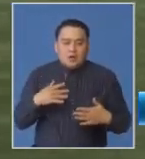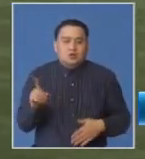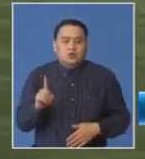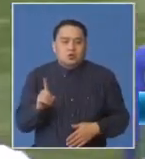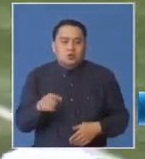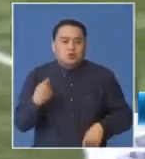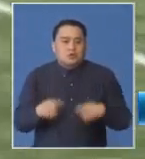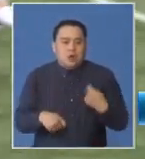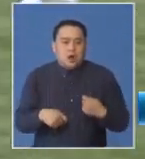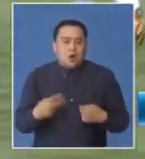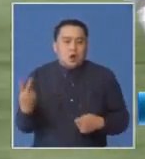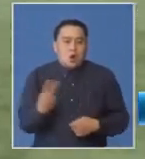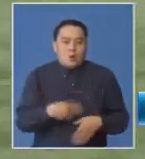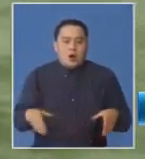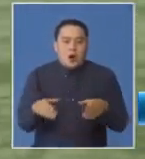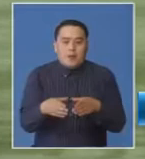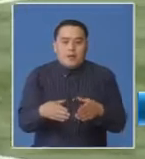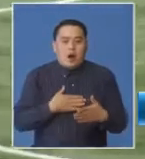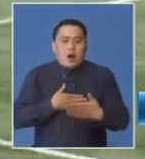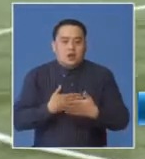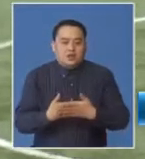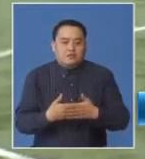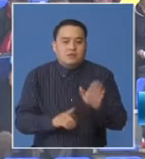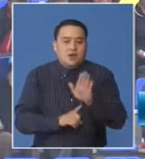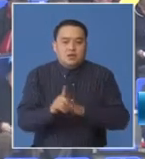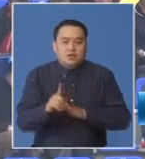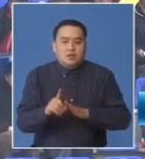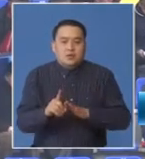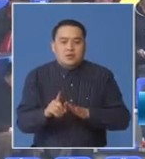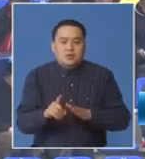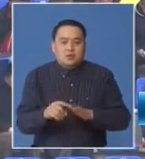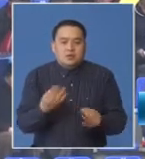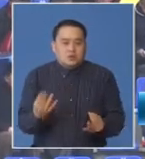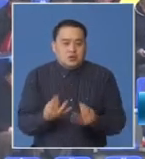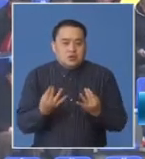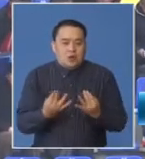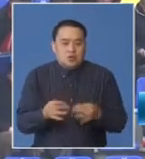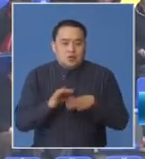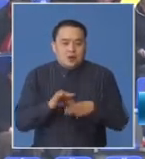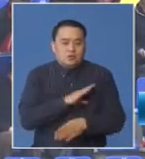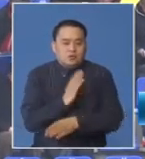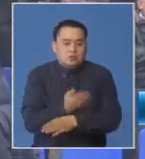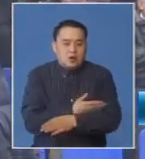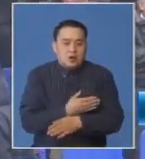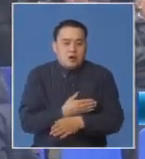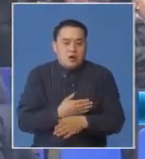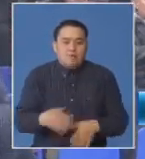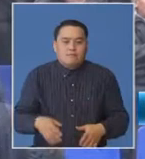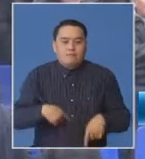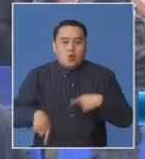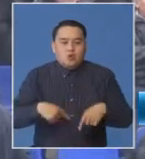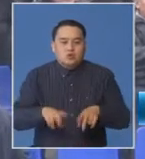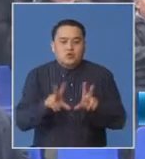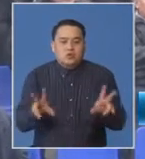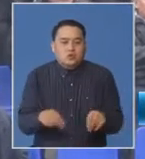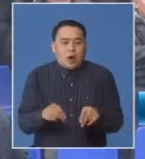Оказалось, не зря. Обе команды начали очень активно. Матч проходил в напряженной обстановке. Команды играли в открытый футбол. Шансы